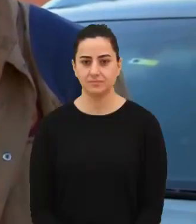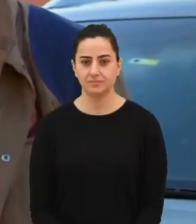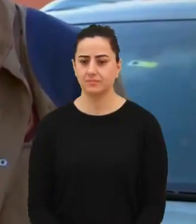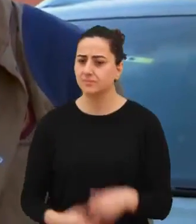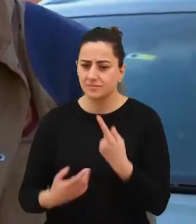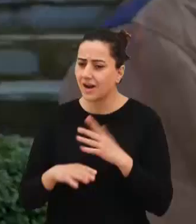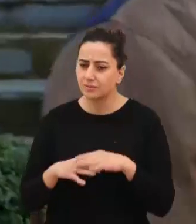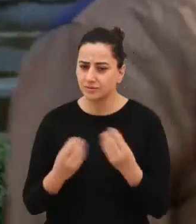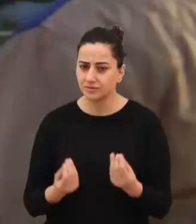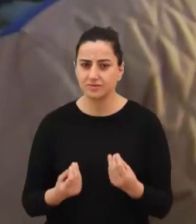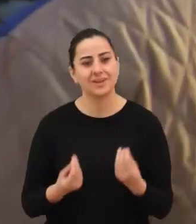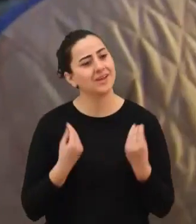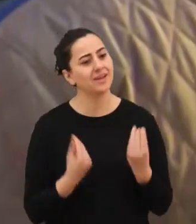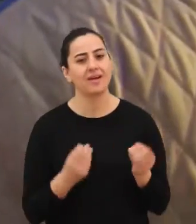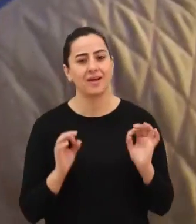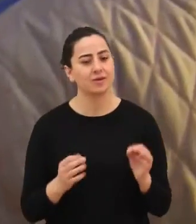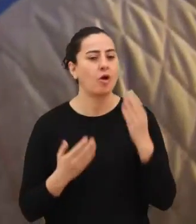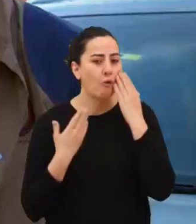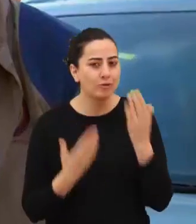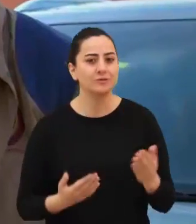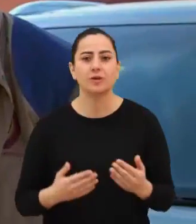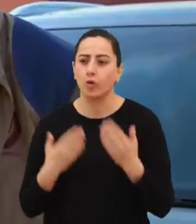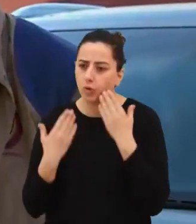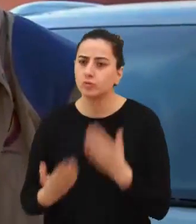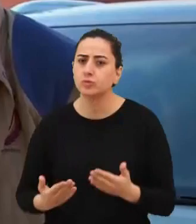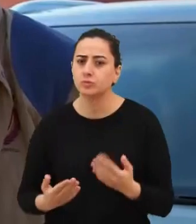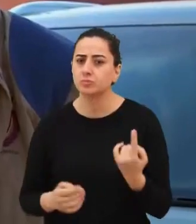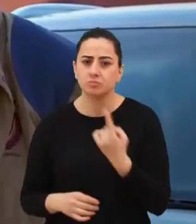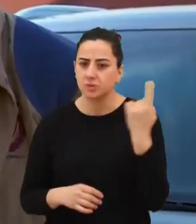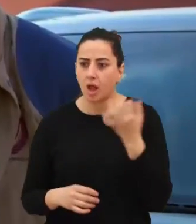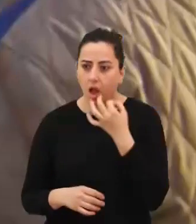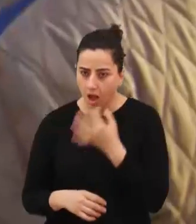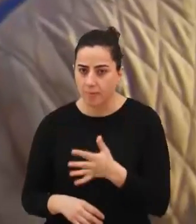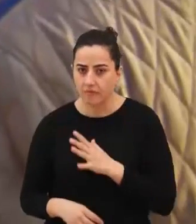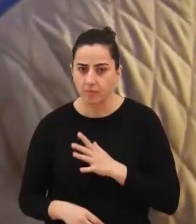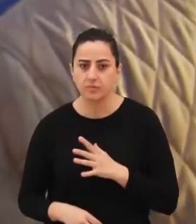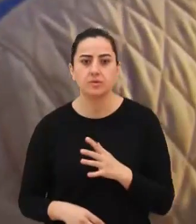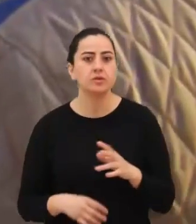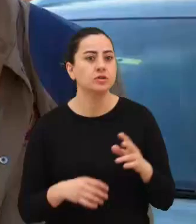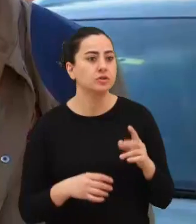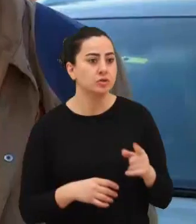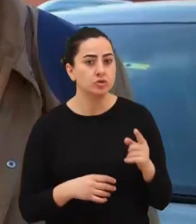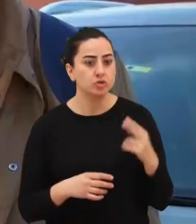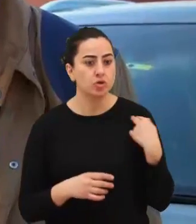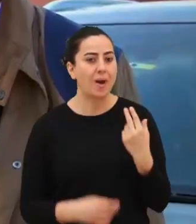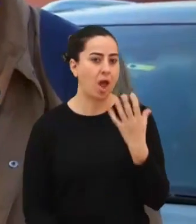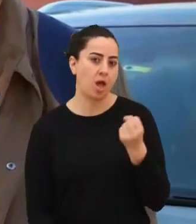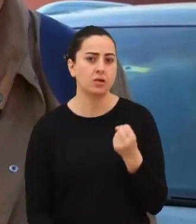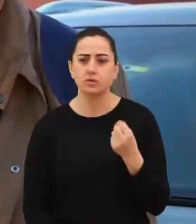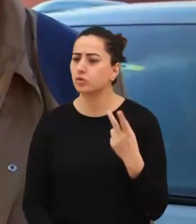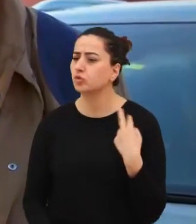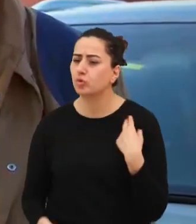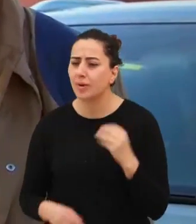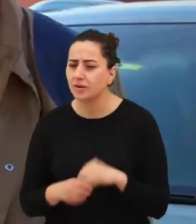Ne var ne yok Şükrü? İyidir Zarp Bey, hoş geldiniz. Hoş bulduk. Var mı villadan bir havadis? Numara aldınız mı? Numara mı? Ne